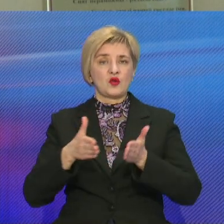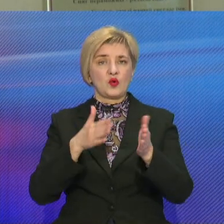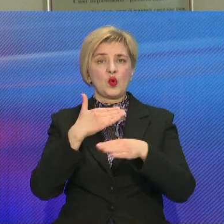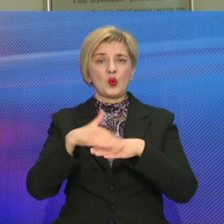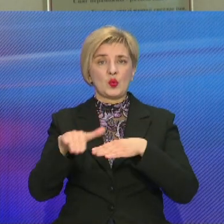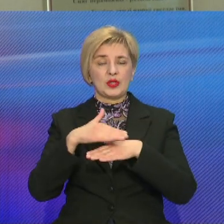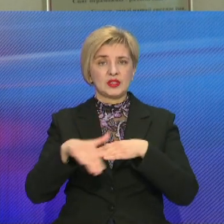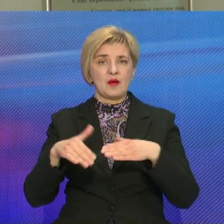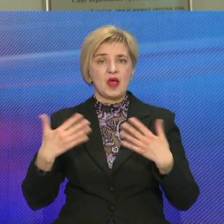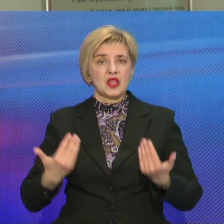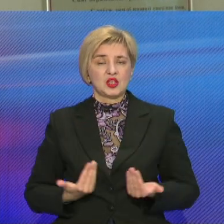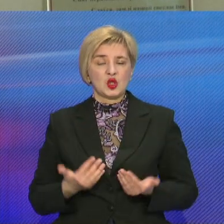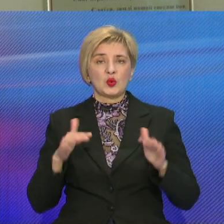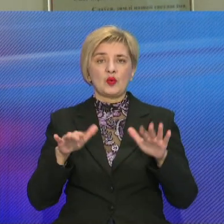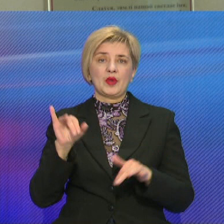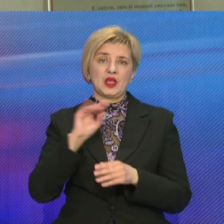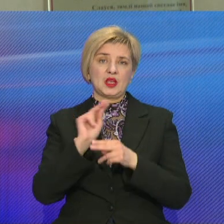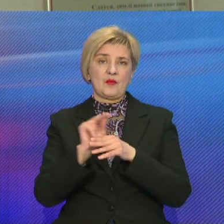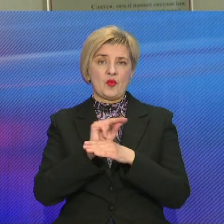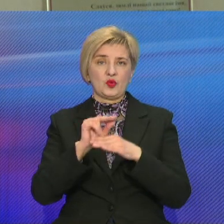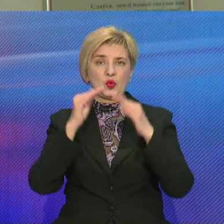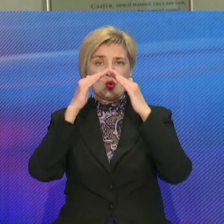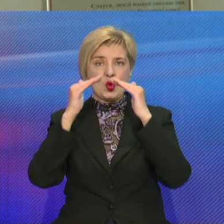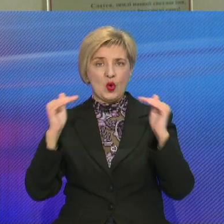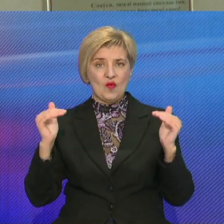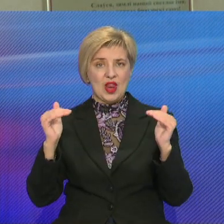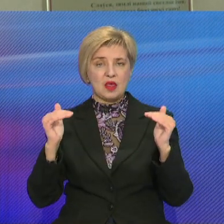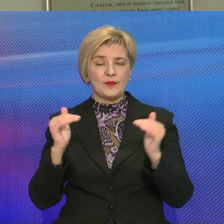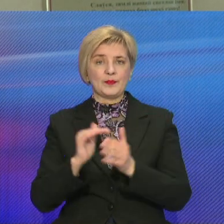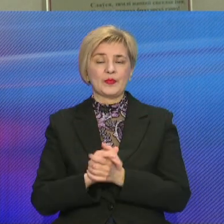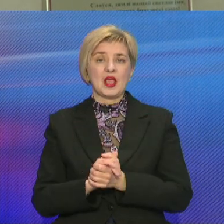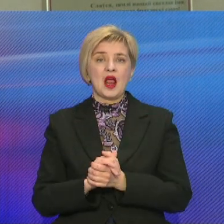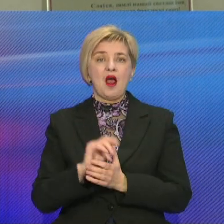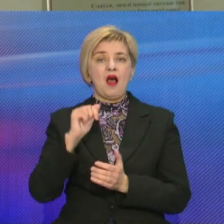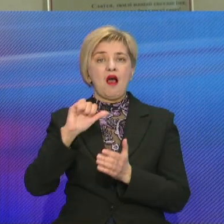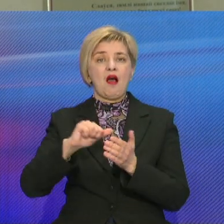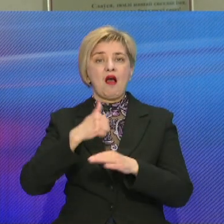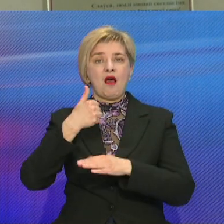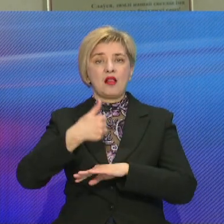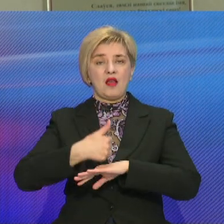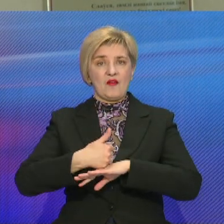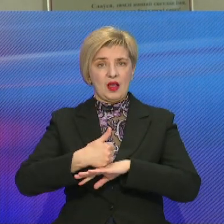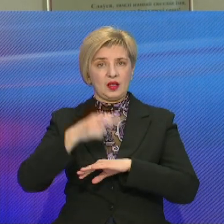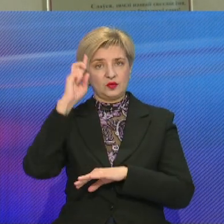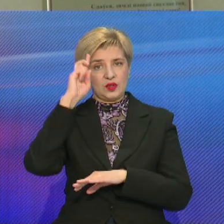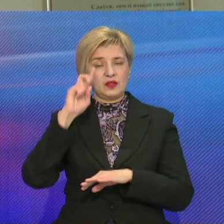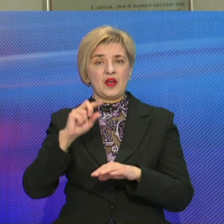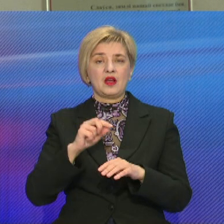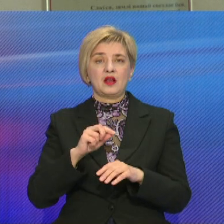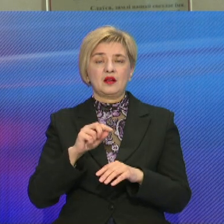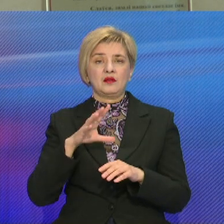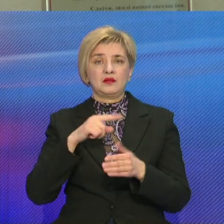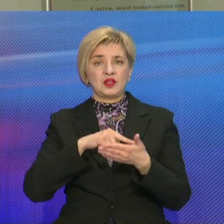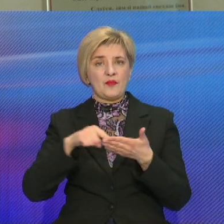улицам населенных пунктов и ремонту кровель. Глава государства критиковал неоднократно состояние кровель,